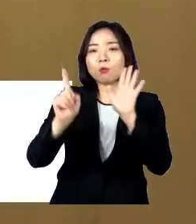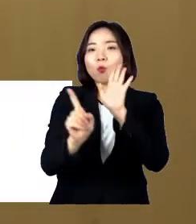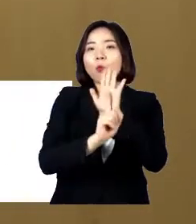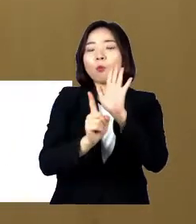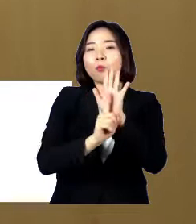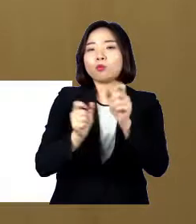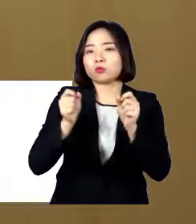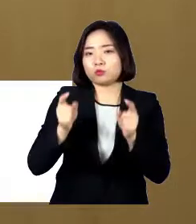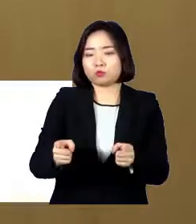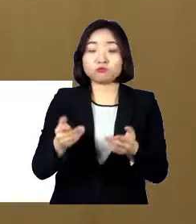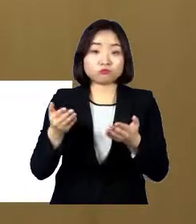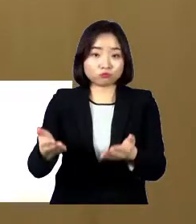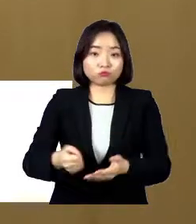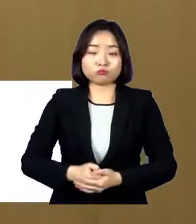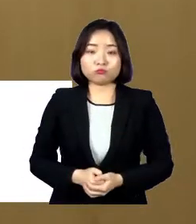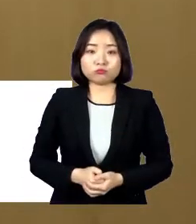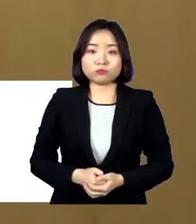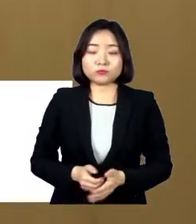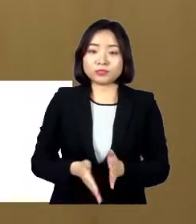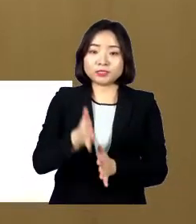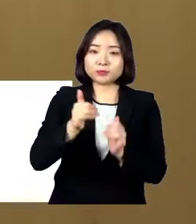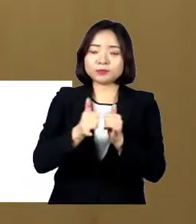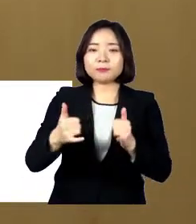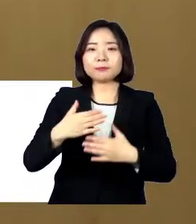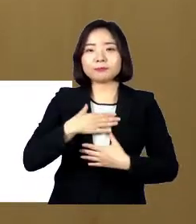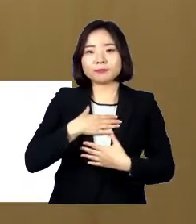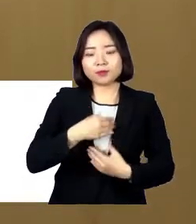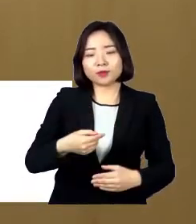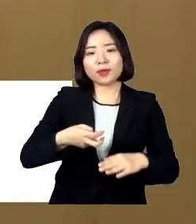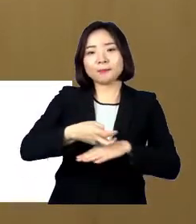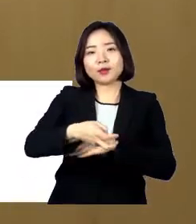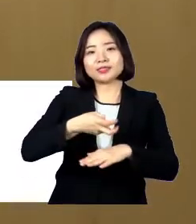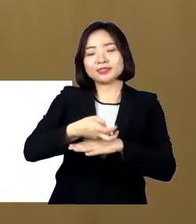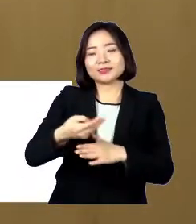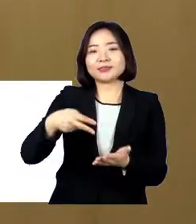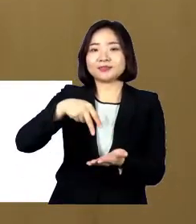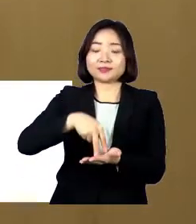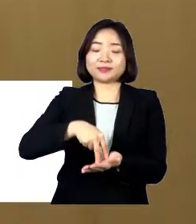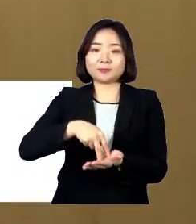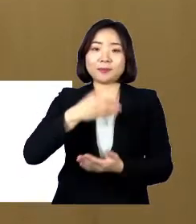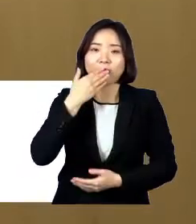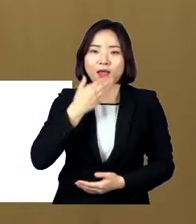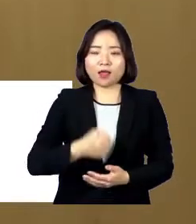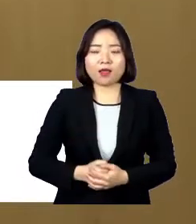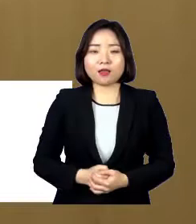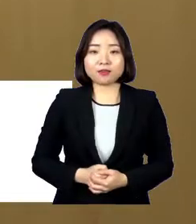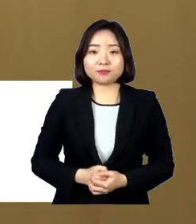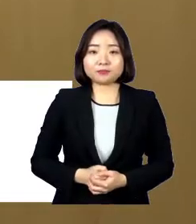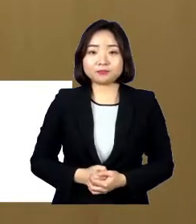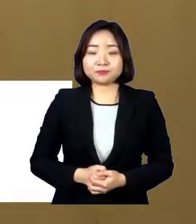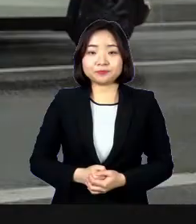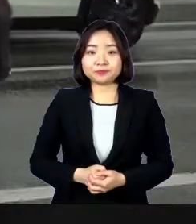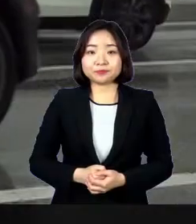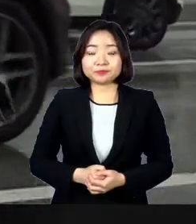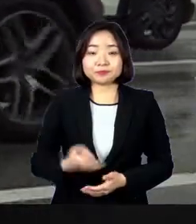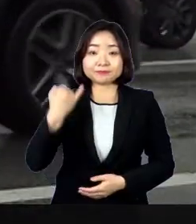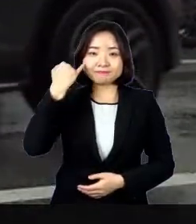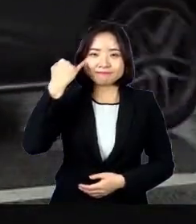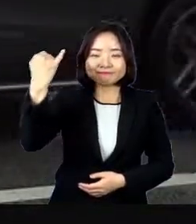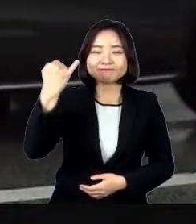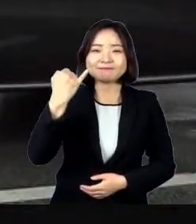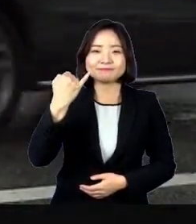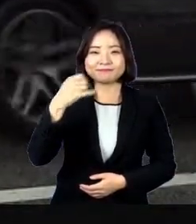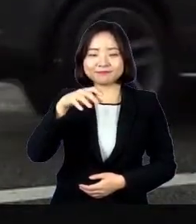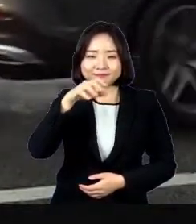통하여 기업의 홍보를 할 수 있는 제도로서 시민이 편리하게 시내버스를 이용할 수 있는 제도입니다. 시는